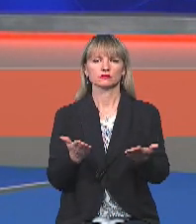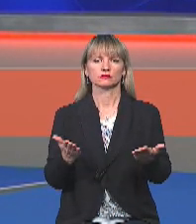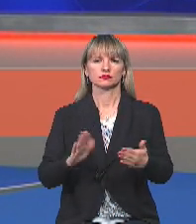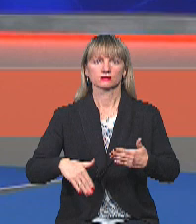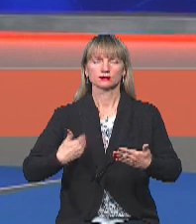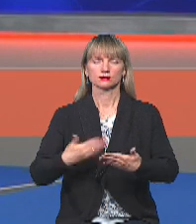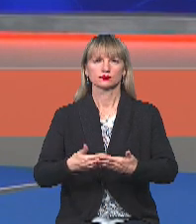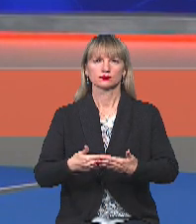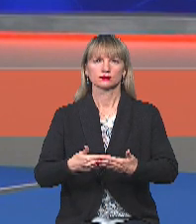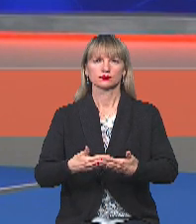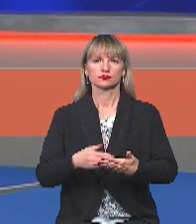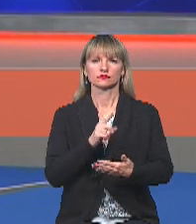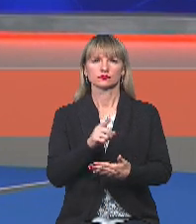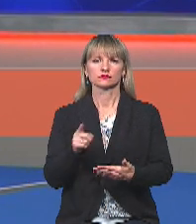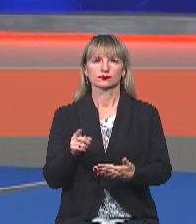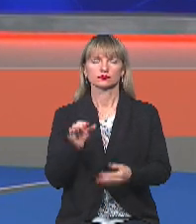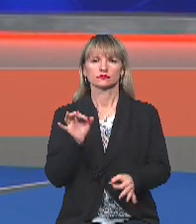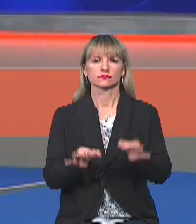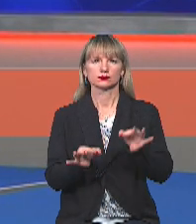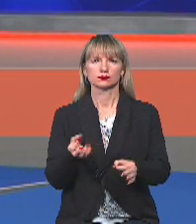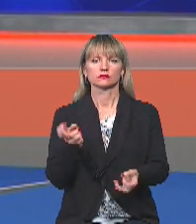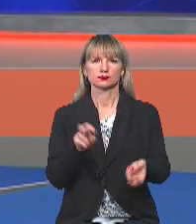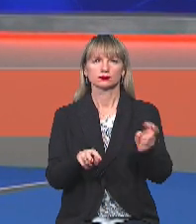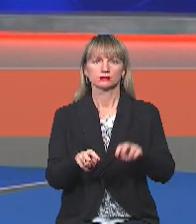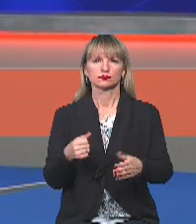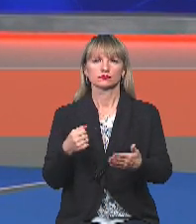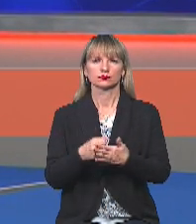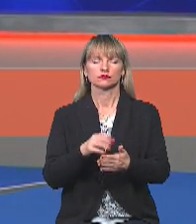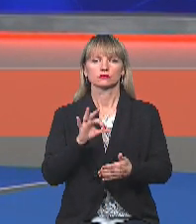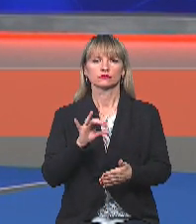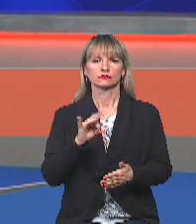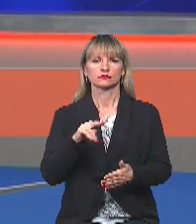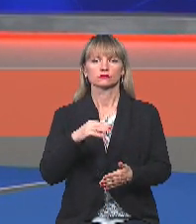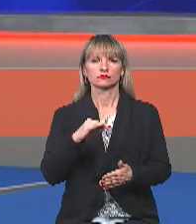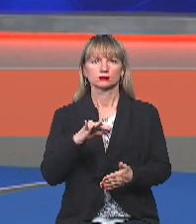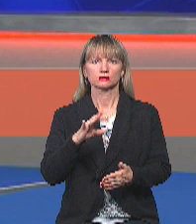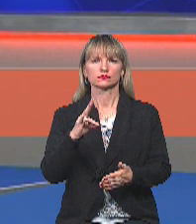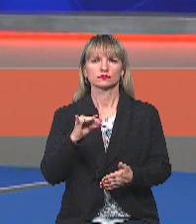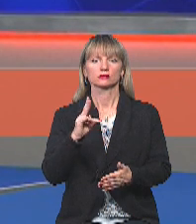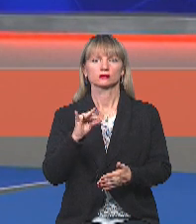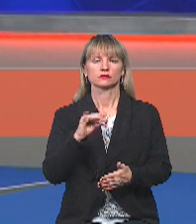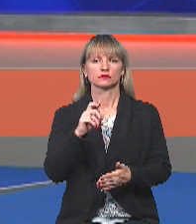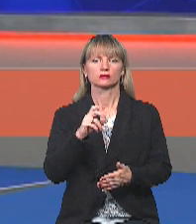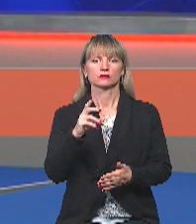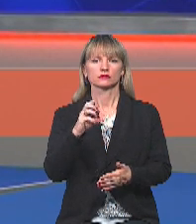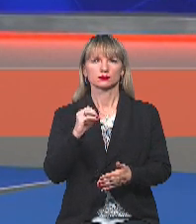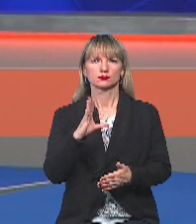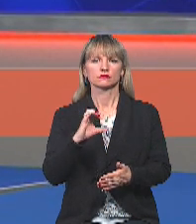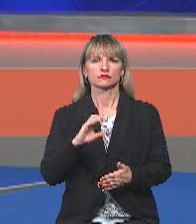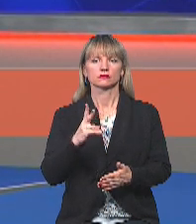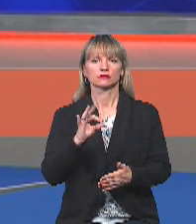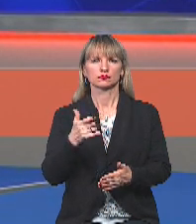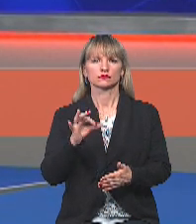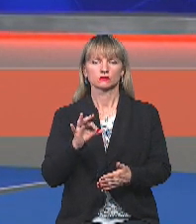досі кожного засідання приходить до Орджонікідзевського суду. Ця справа триває